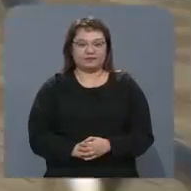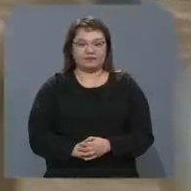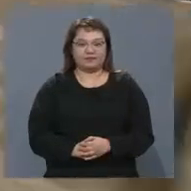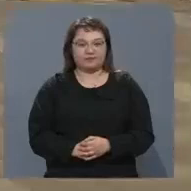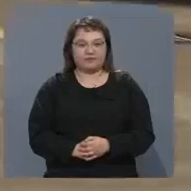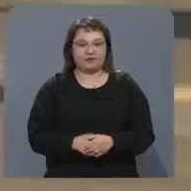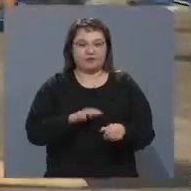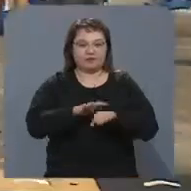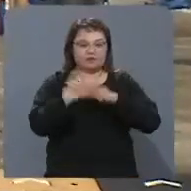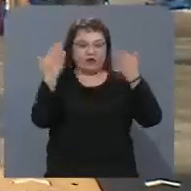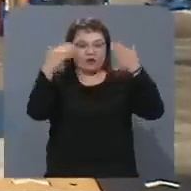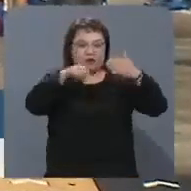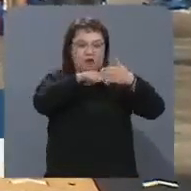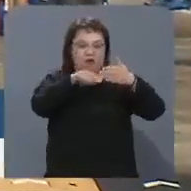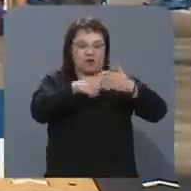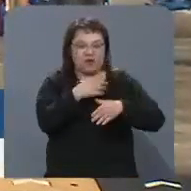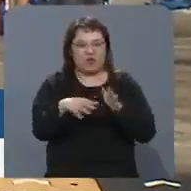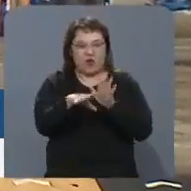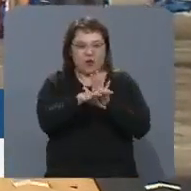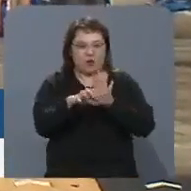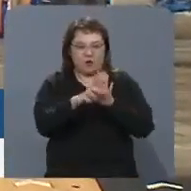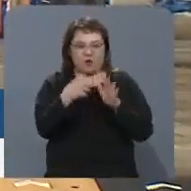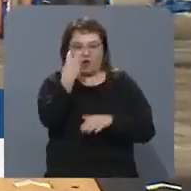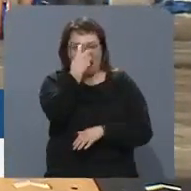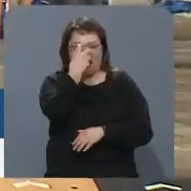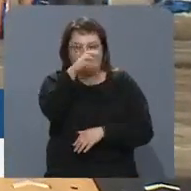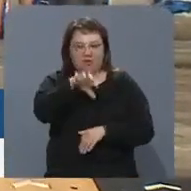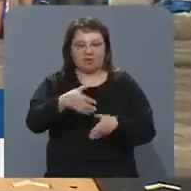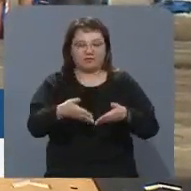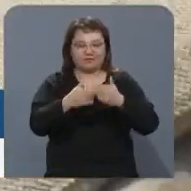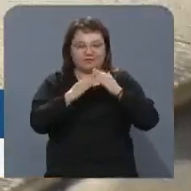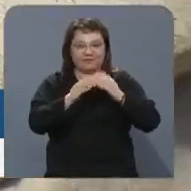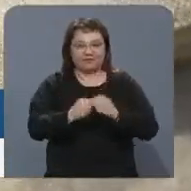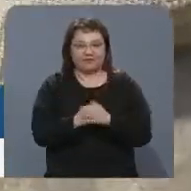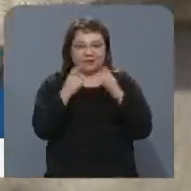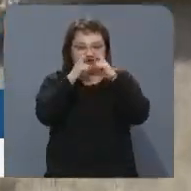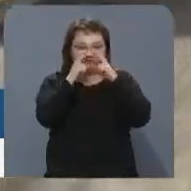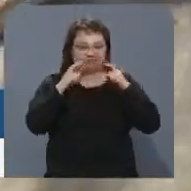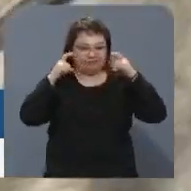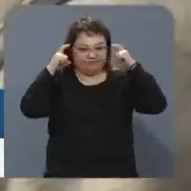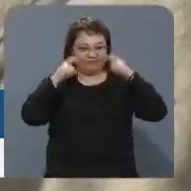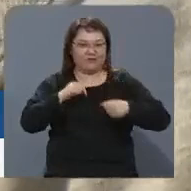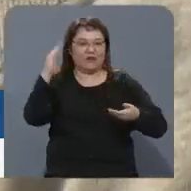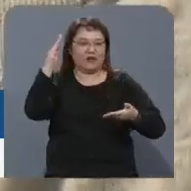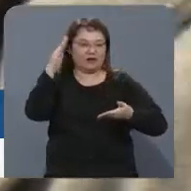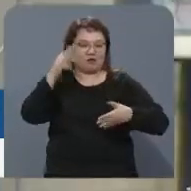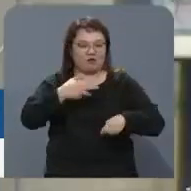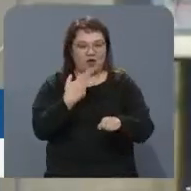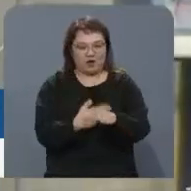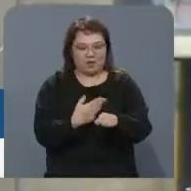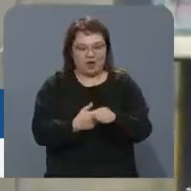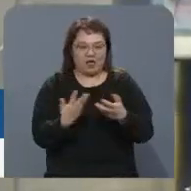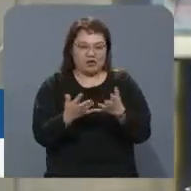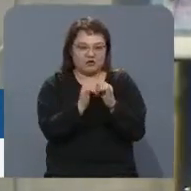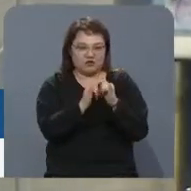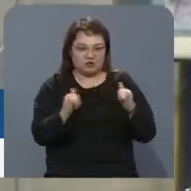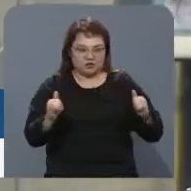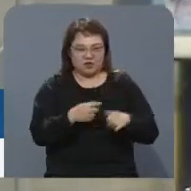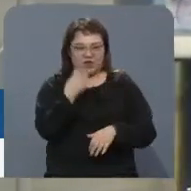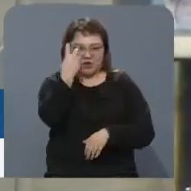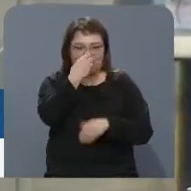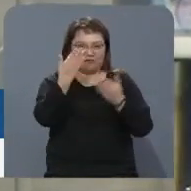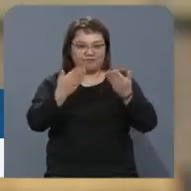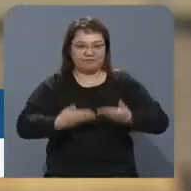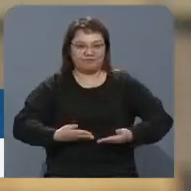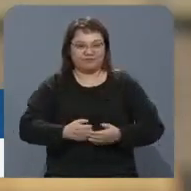한 국제학교 안에 코로나19 선별진료소가 설치됐습니다. 마스크를 착용한 학생과 교직원들이 하나둘 검사를